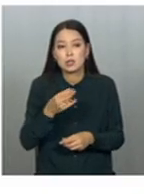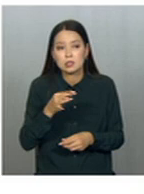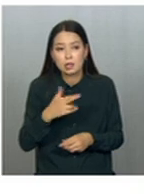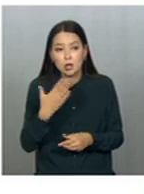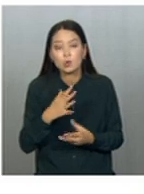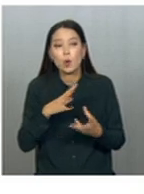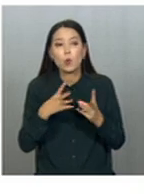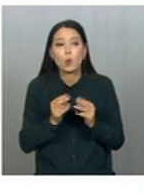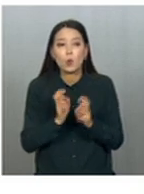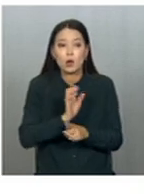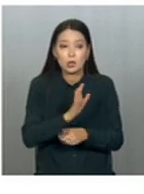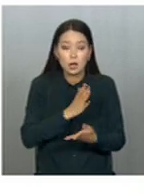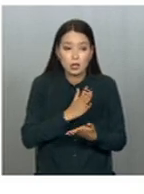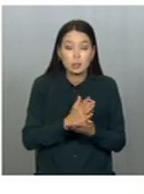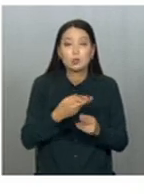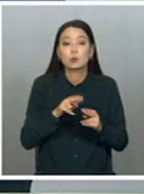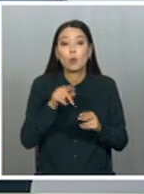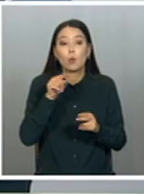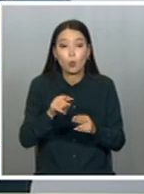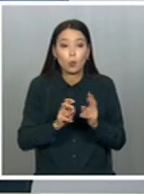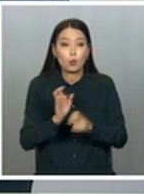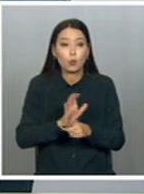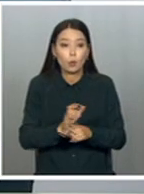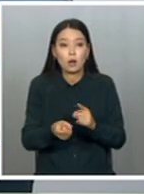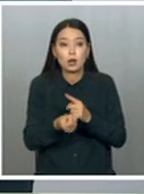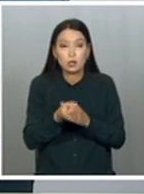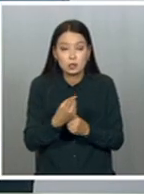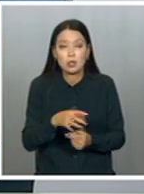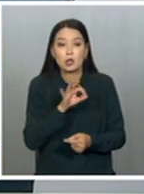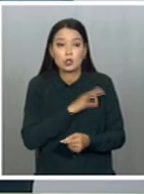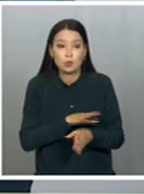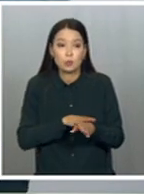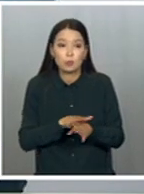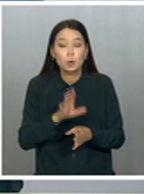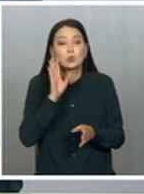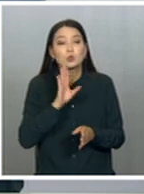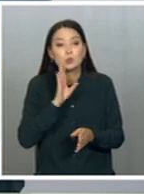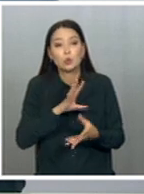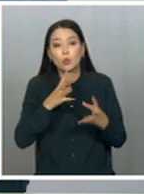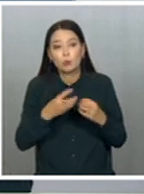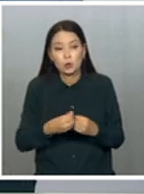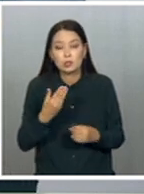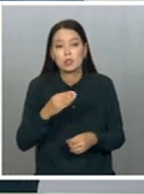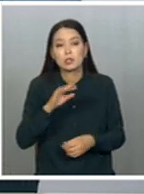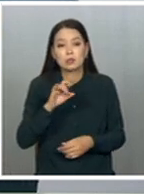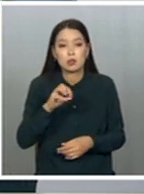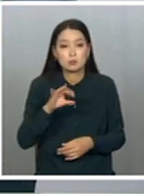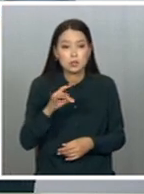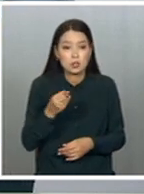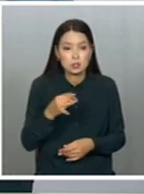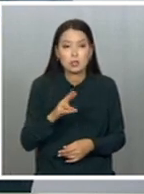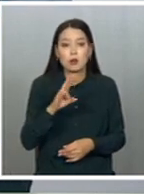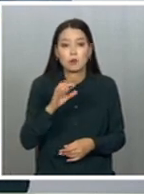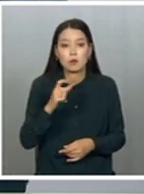өнімділігін көрсетеді. Ал сол өнімдің жұмсалуына кеткен судың мөлшері ол транспирация коэффициентін